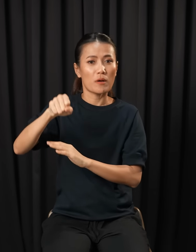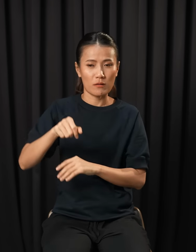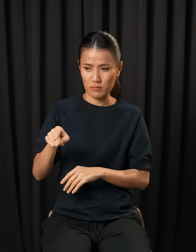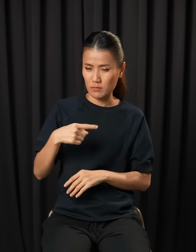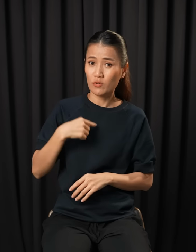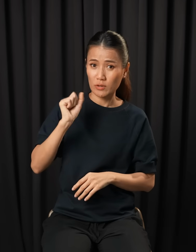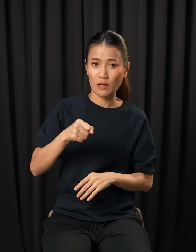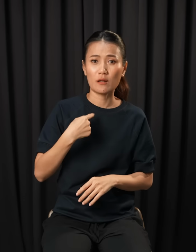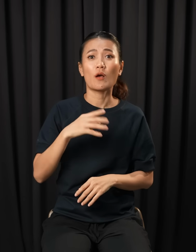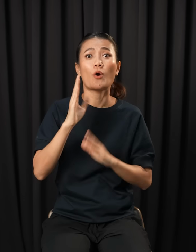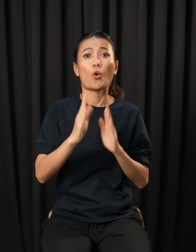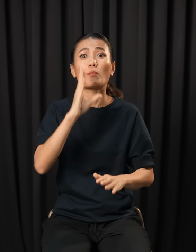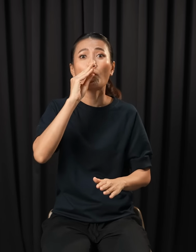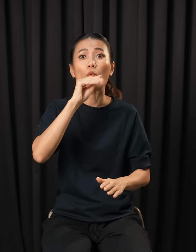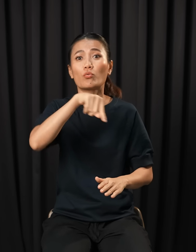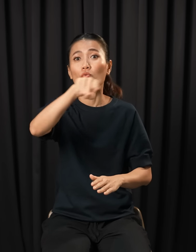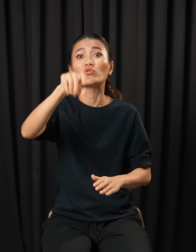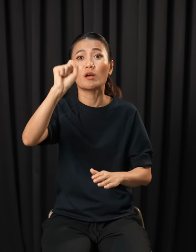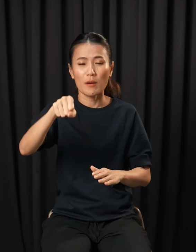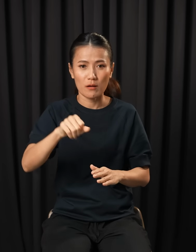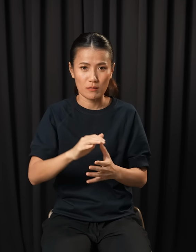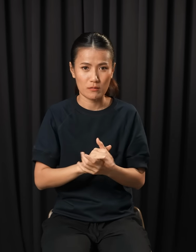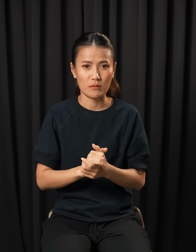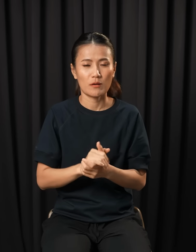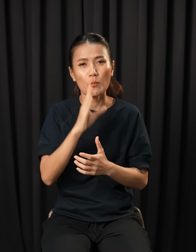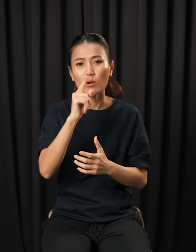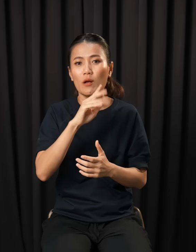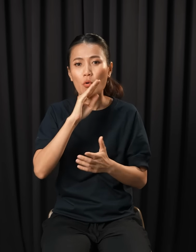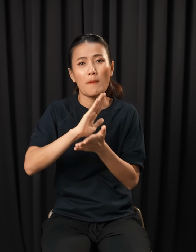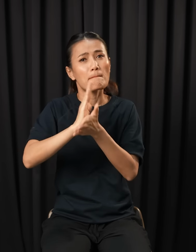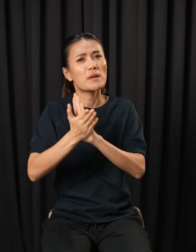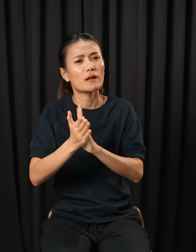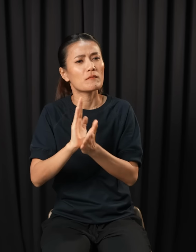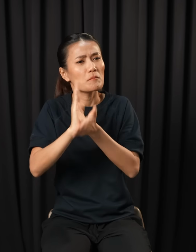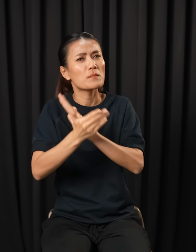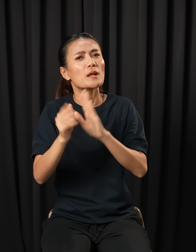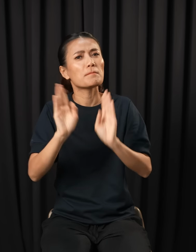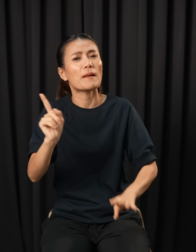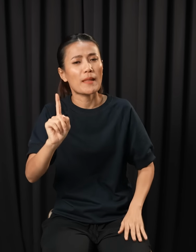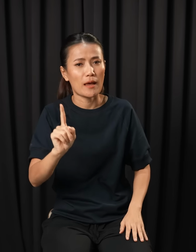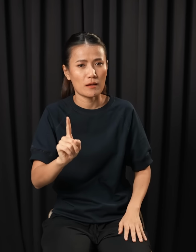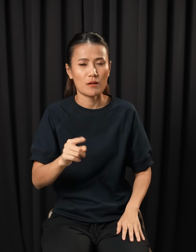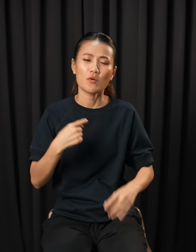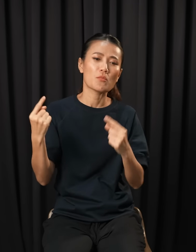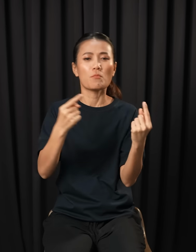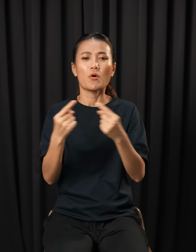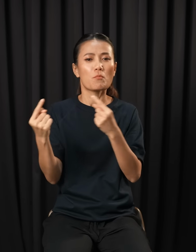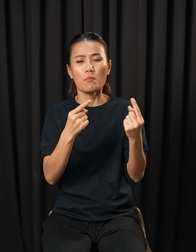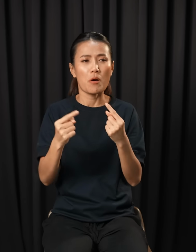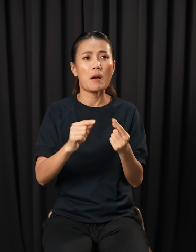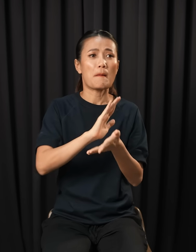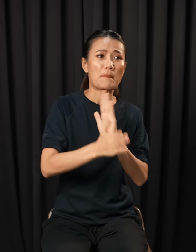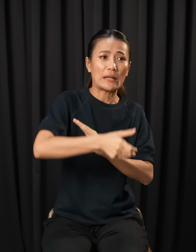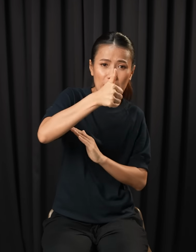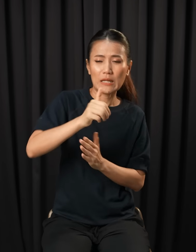ผมประชุมกกบหกันนะเนี่ยเวลาเขาบอกว่าทุ ก ไม่เหมือนเดิมอ่ะฝั่งนึงก็จะบอกไม่เหมือนเดิมมันแปลได้หลายอย่างบางคนก็บอกไม่เหมือนเดิมมันดีแล้วให้คนฟังแล้วเขาคิ